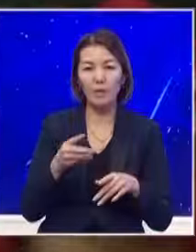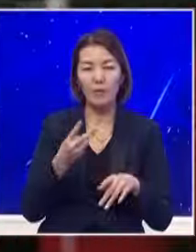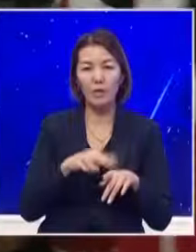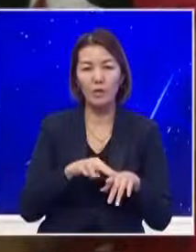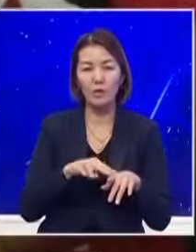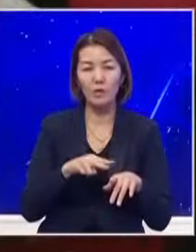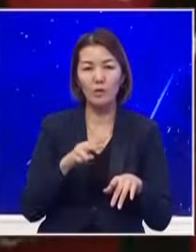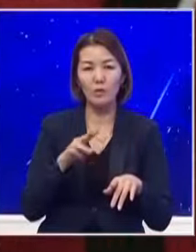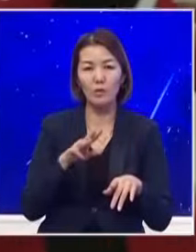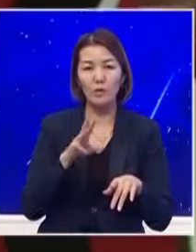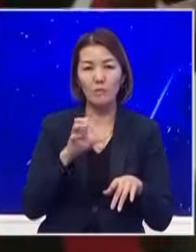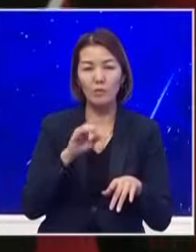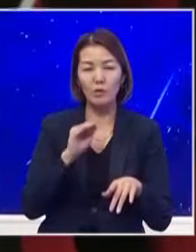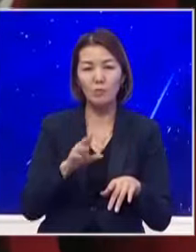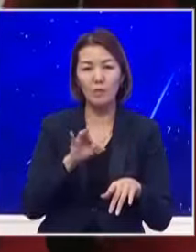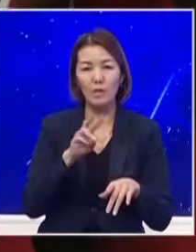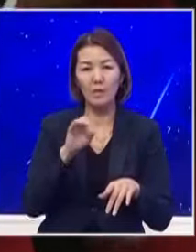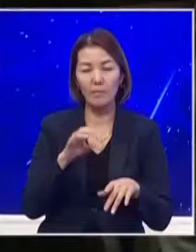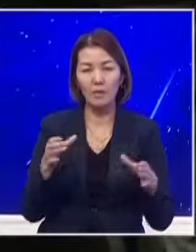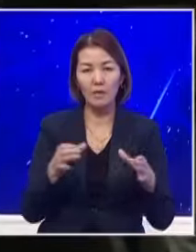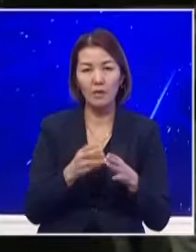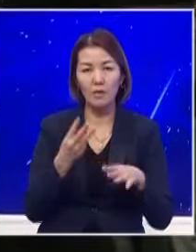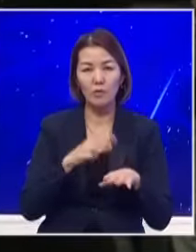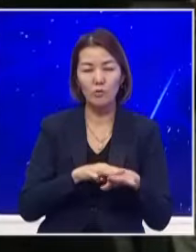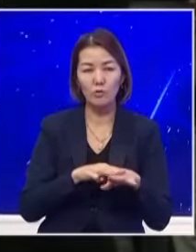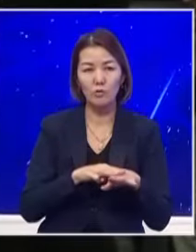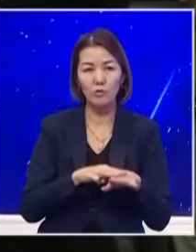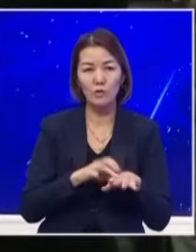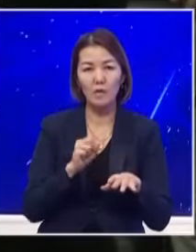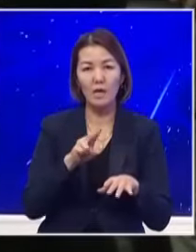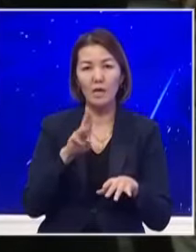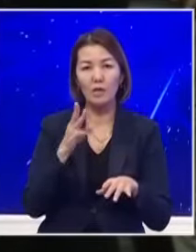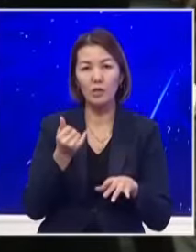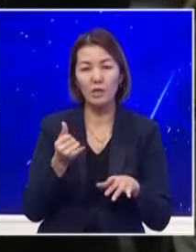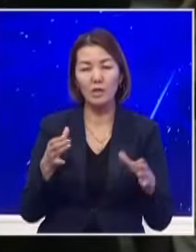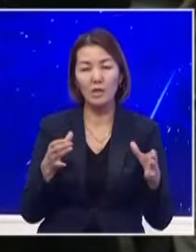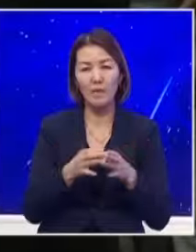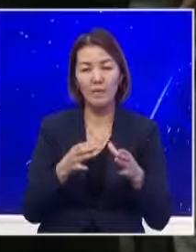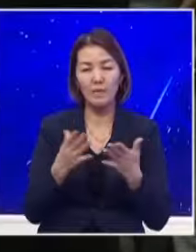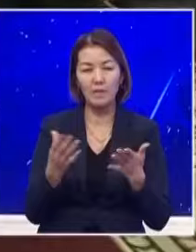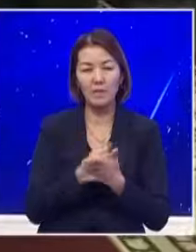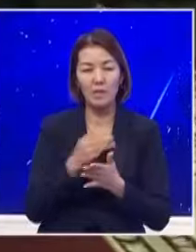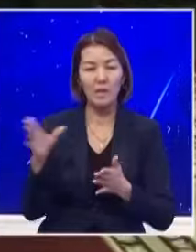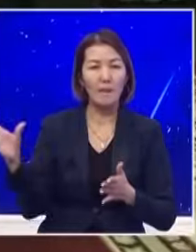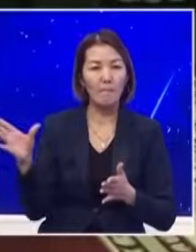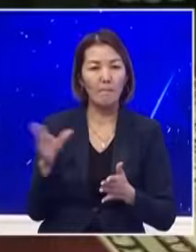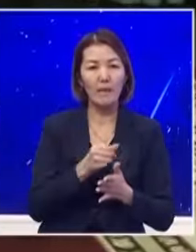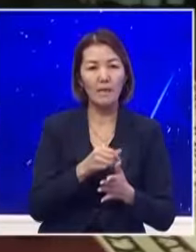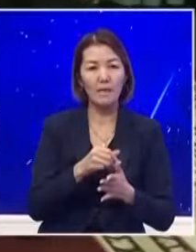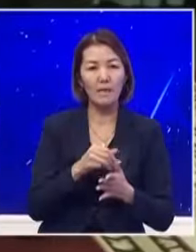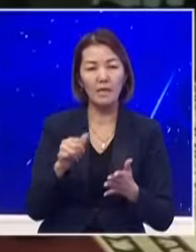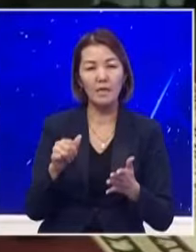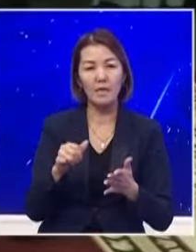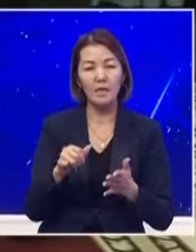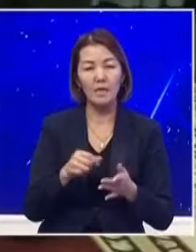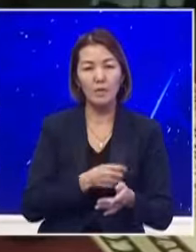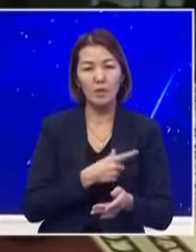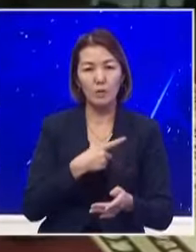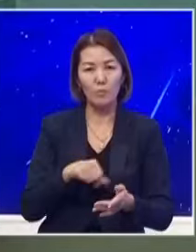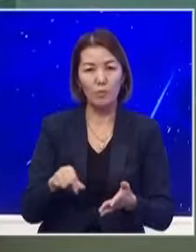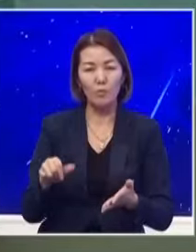500 мың теңгені екпінді құрамасы еншілесе, үшінші орын Ақши командасына бұйырды. Жеңімпаздардың барлығына арнайы дипломдар мен